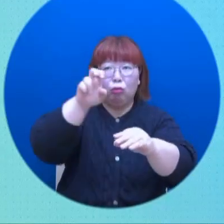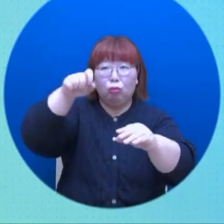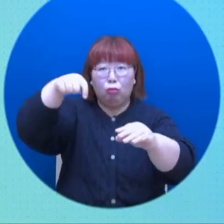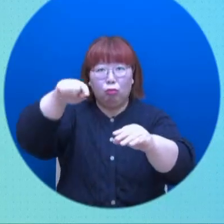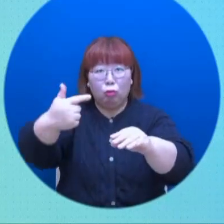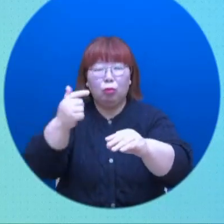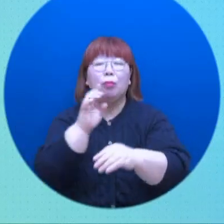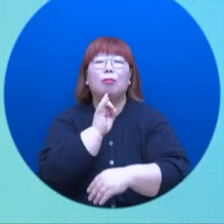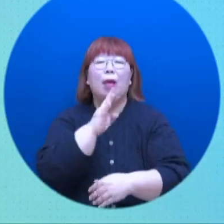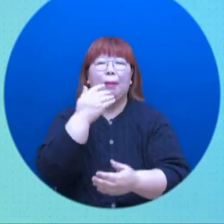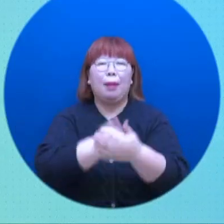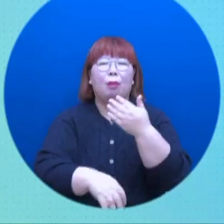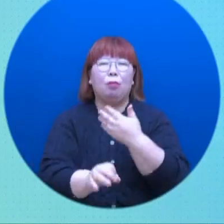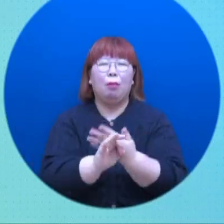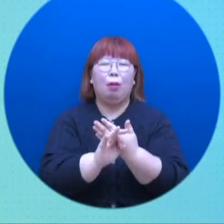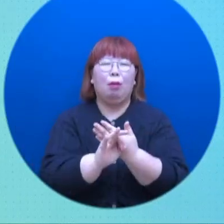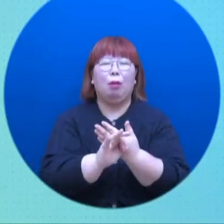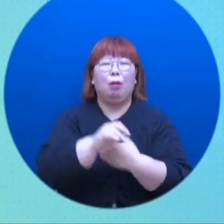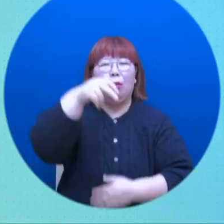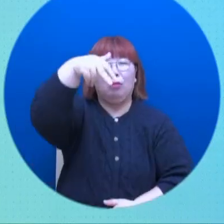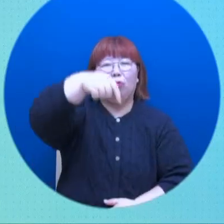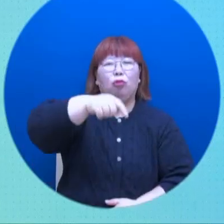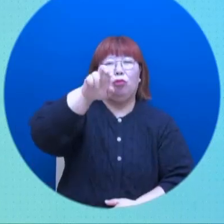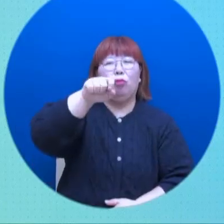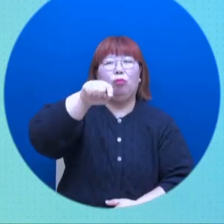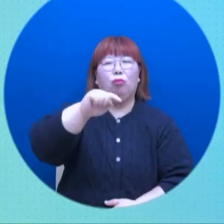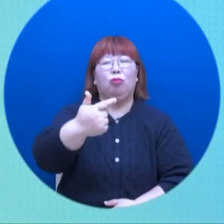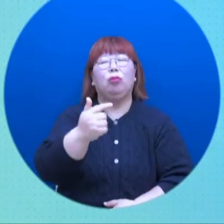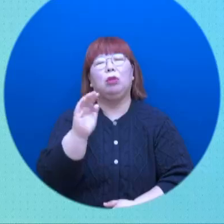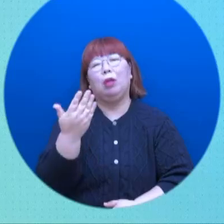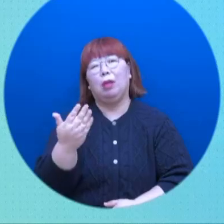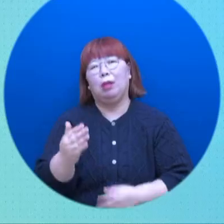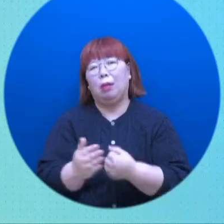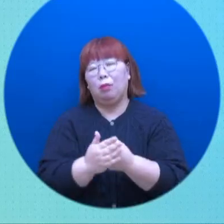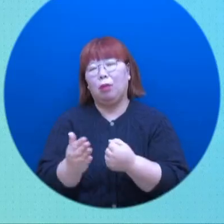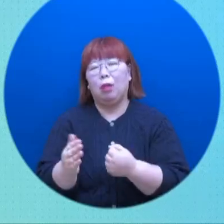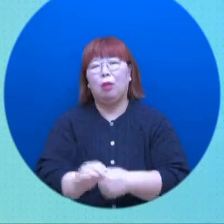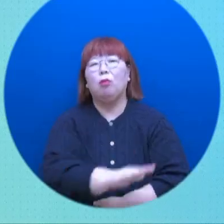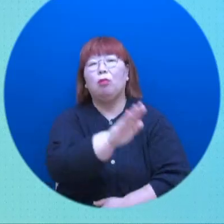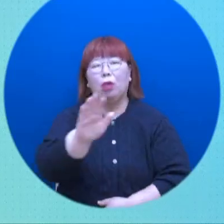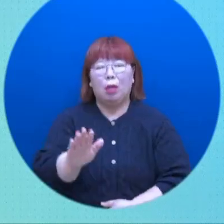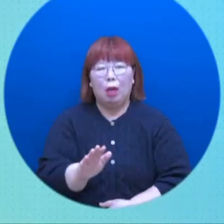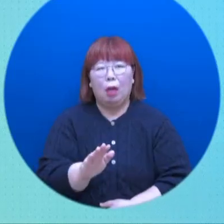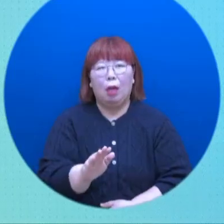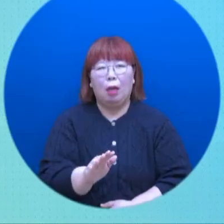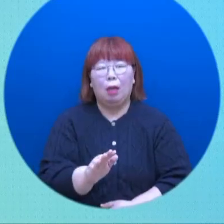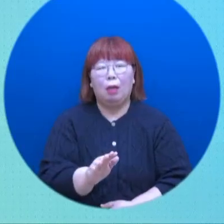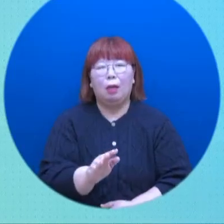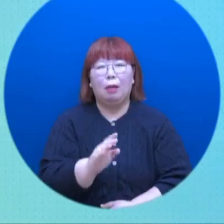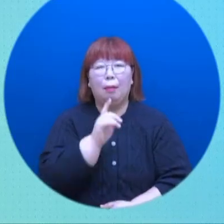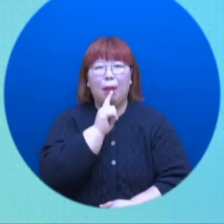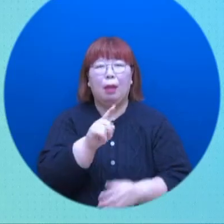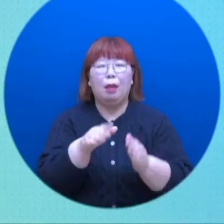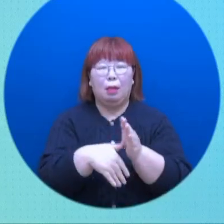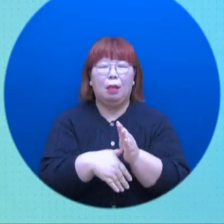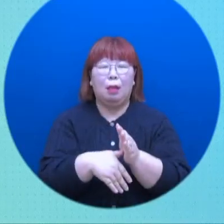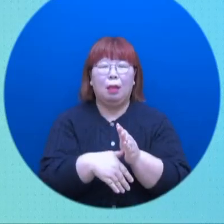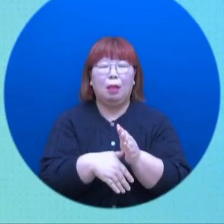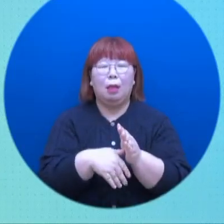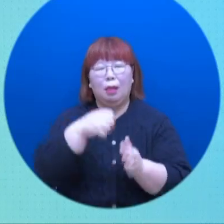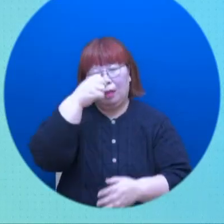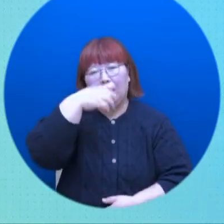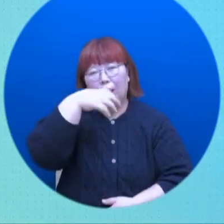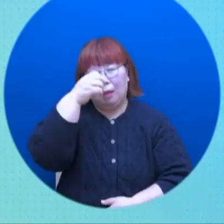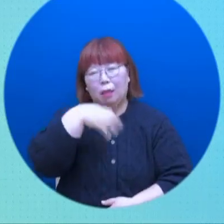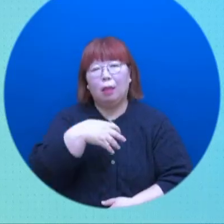다해서 기도로 주기도문을 하지 않으면 이 주기도문은 주문이 되는 거죠. 이